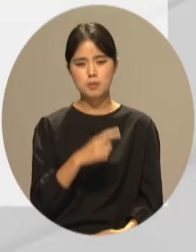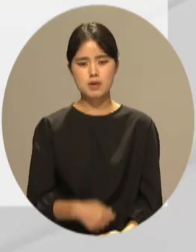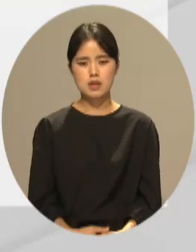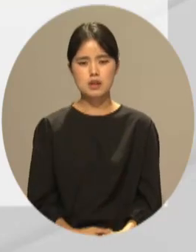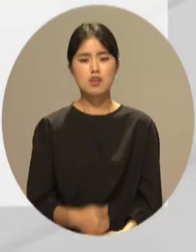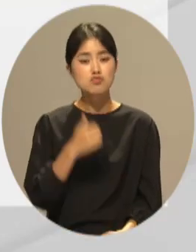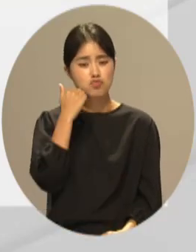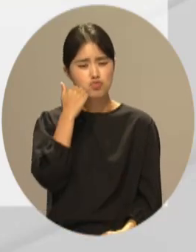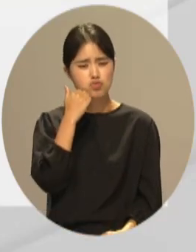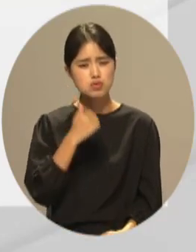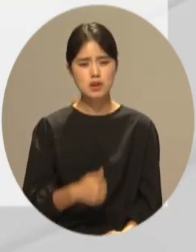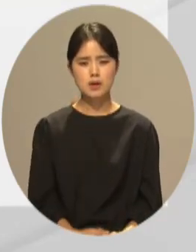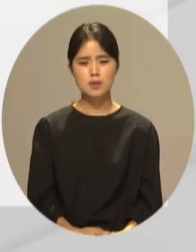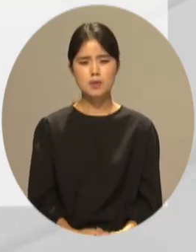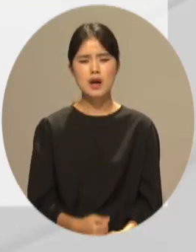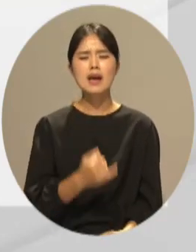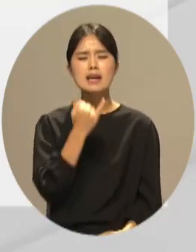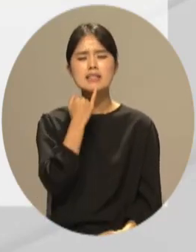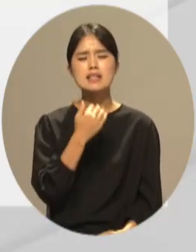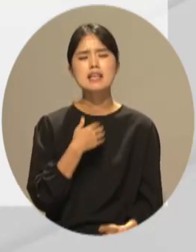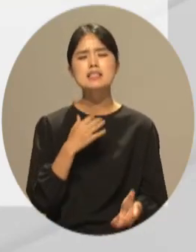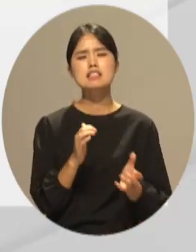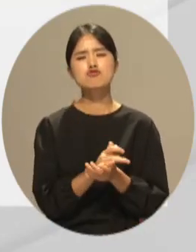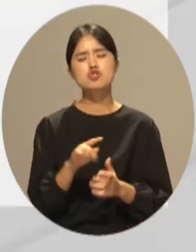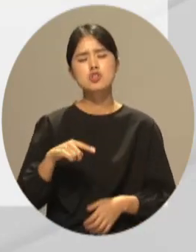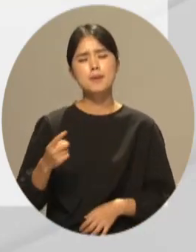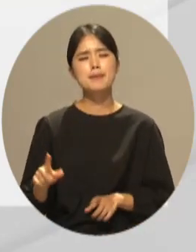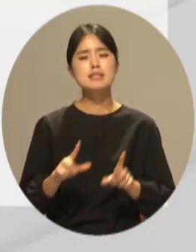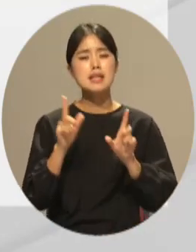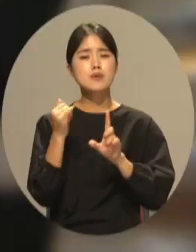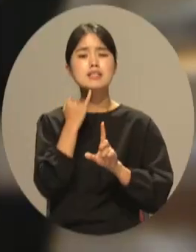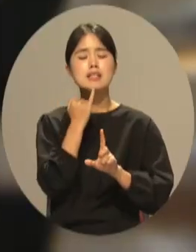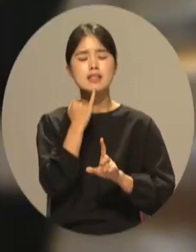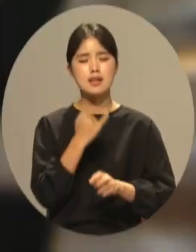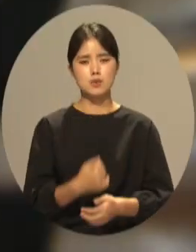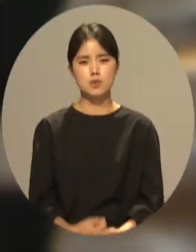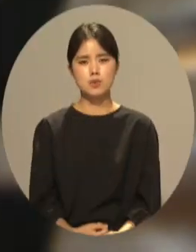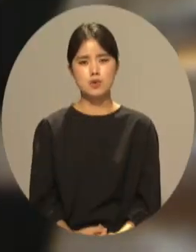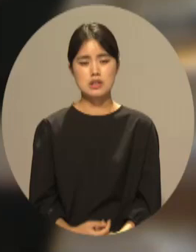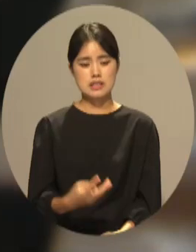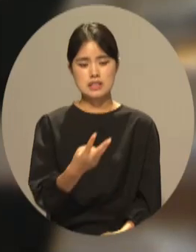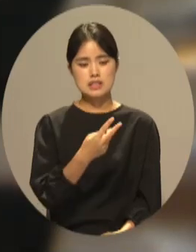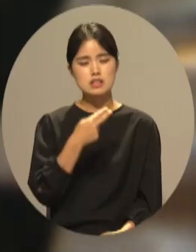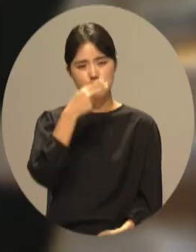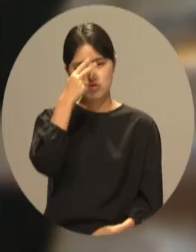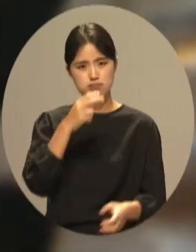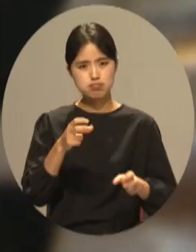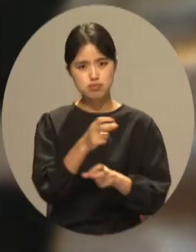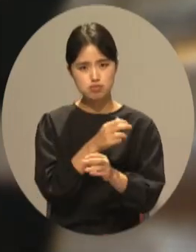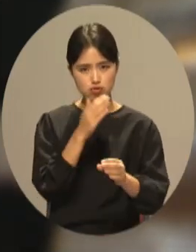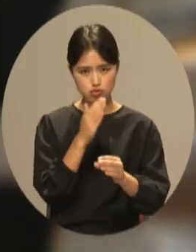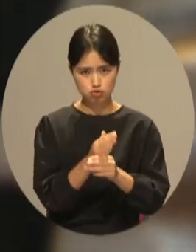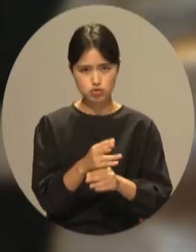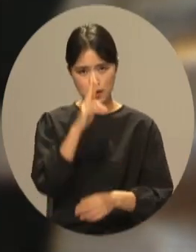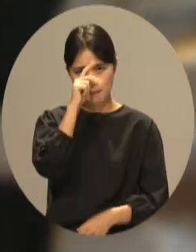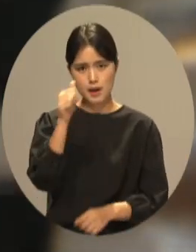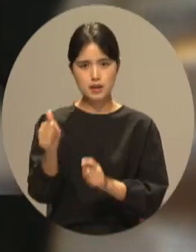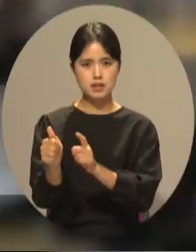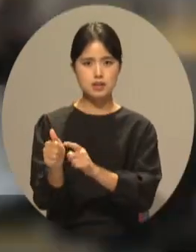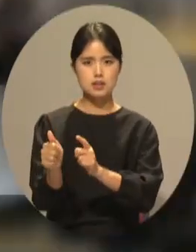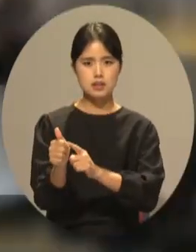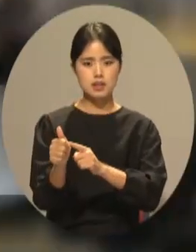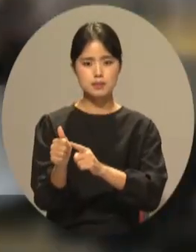어디 사는다고? 괜찮다고 우리 친구 그 옆에 사는 게. 셋이 술을 마시던 중 옛 연인 박 씨는